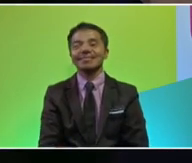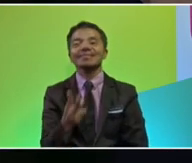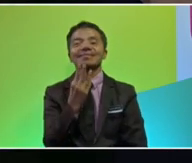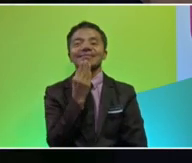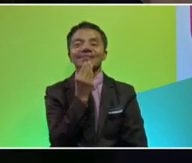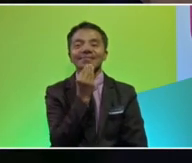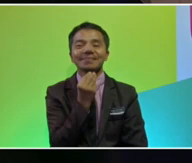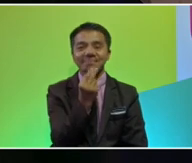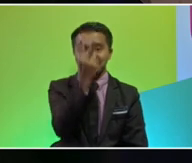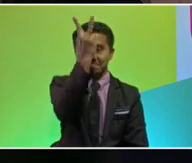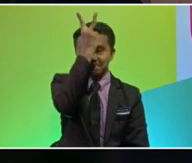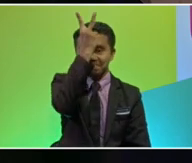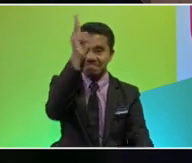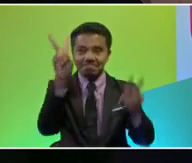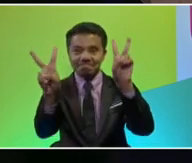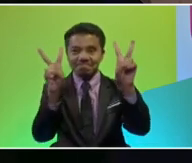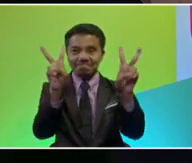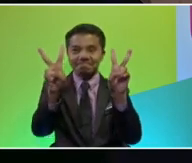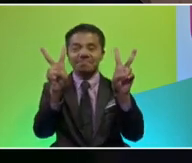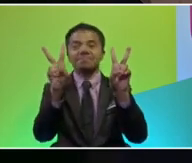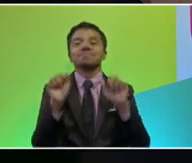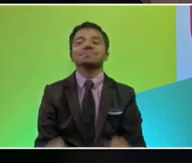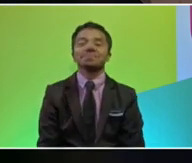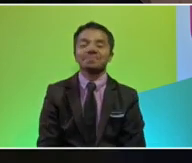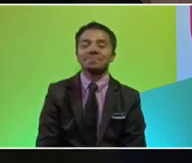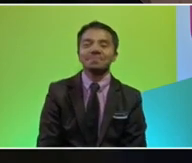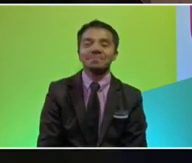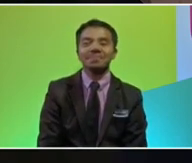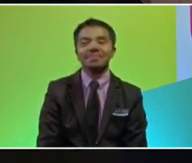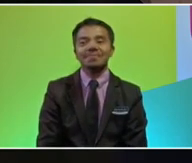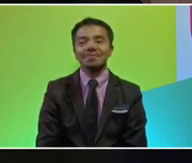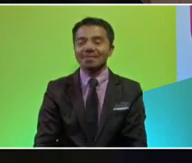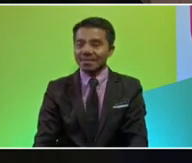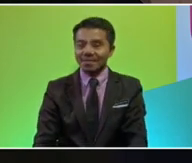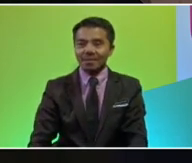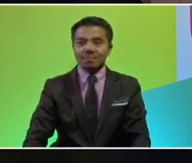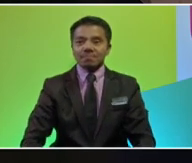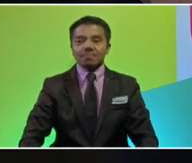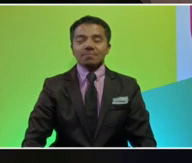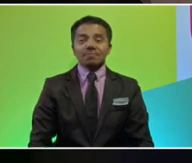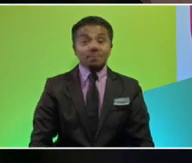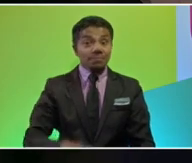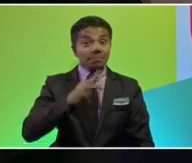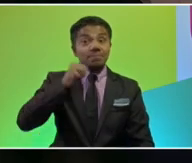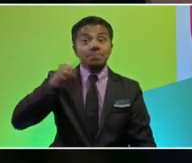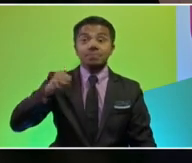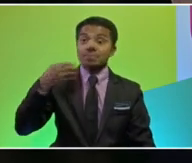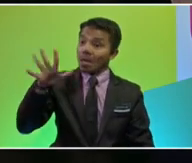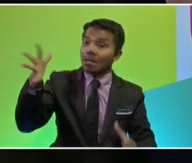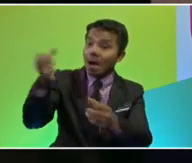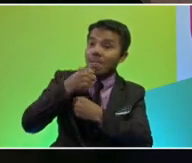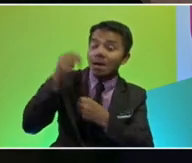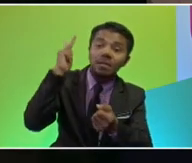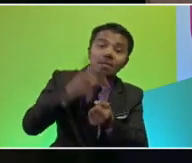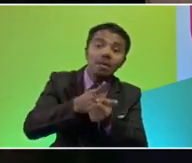nampaknya dadu sama dari kita cukup oke kita dapat duit gua udah murid-murid di rumah pun sudah dapat menginap